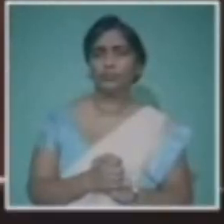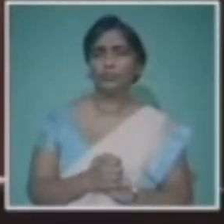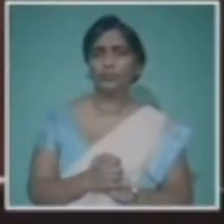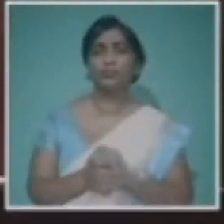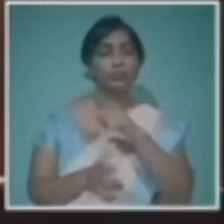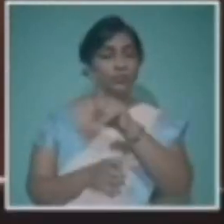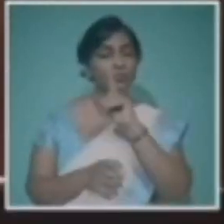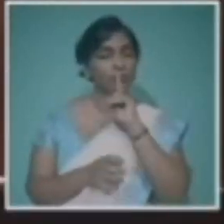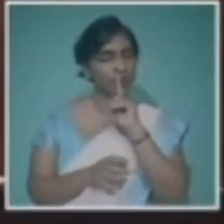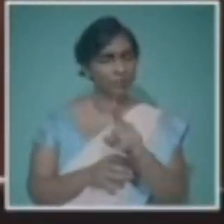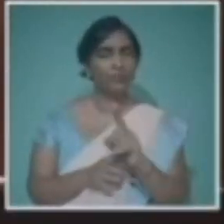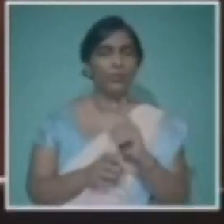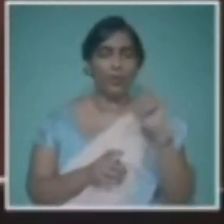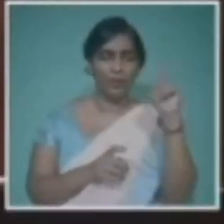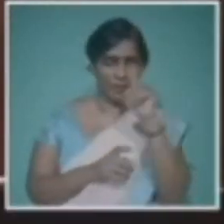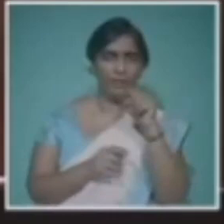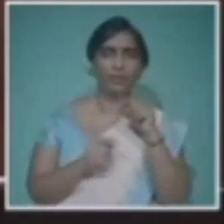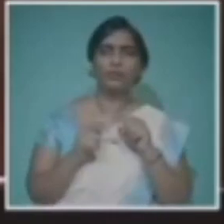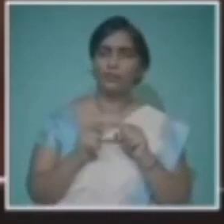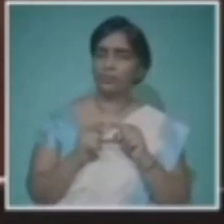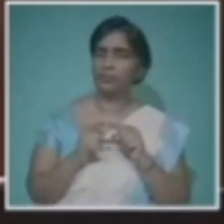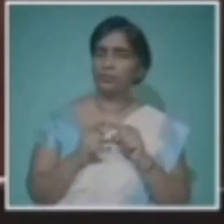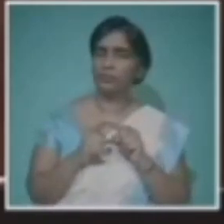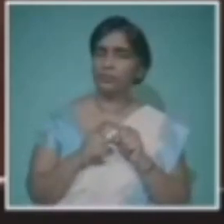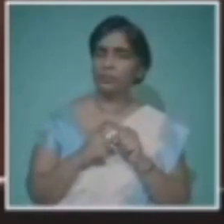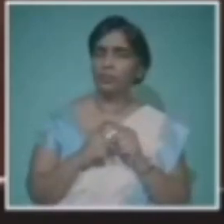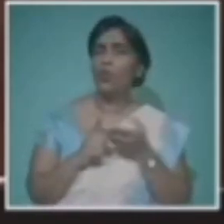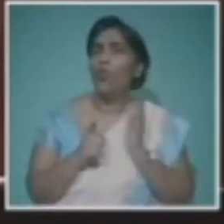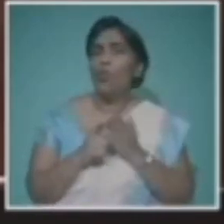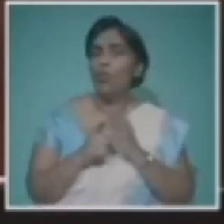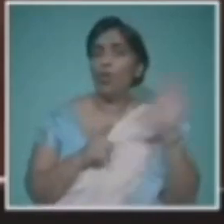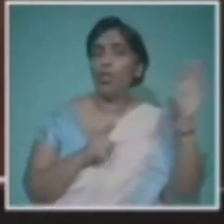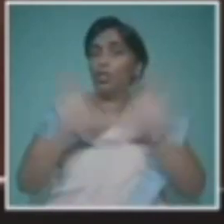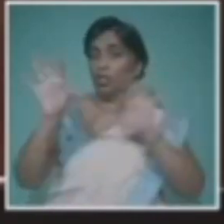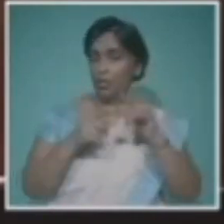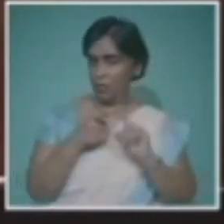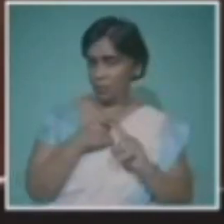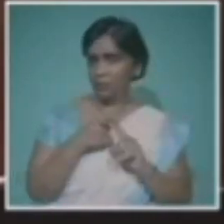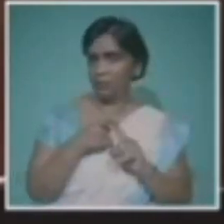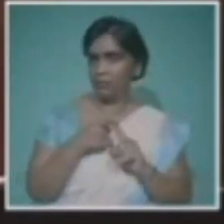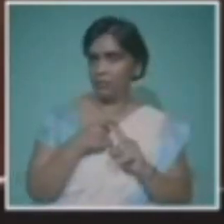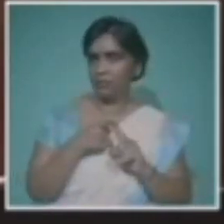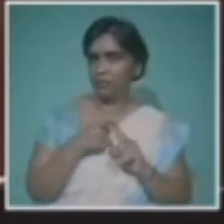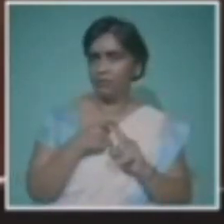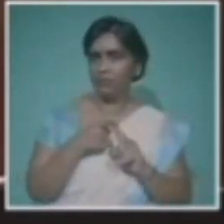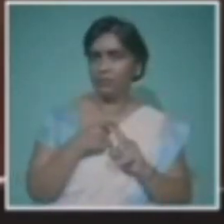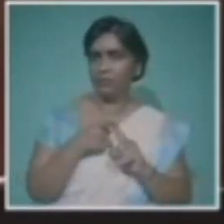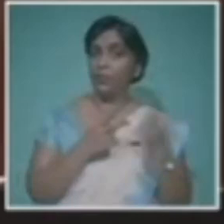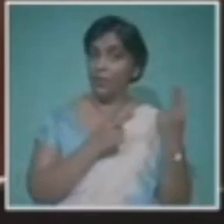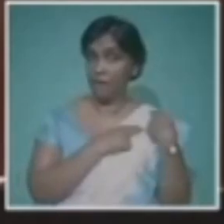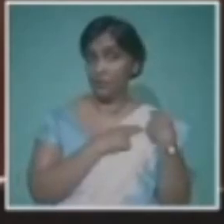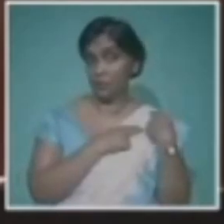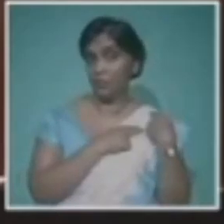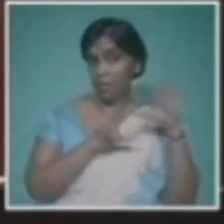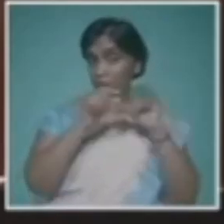කිව්වා පළවෙනි එක ඇවිල්ලා කවුද මේ අය පත්කලේ කියන එක ඒකටත් වාකියමක් තියෙන්න